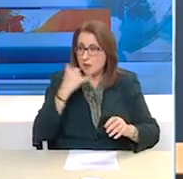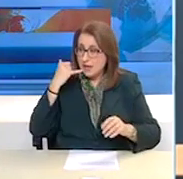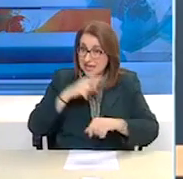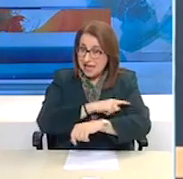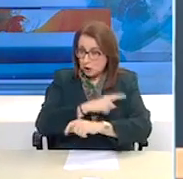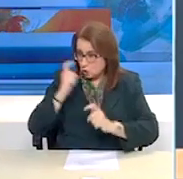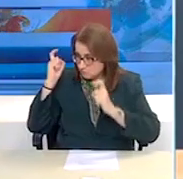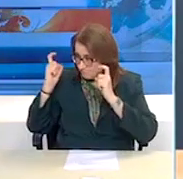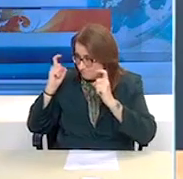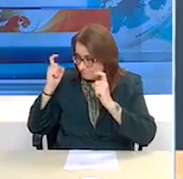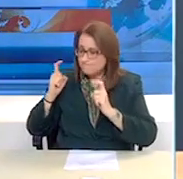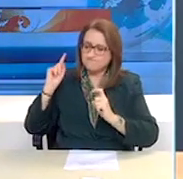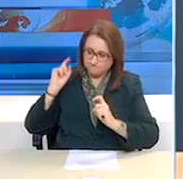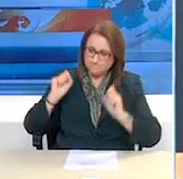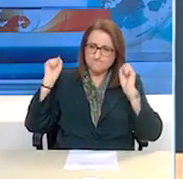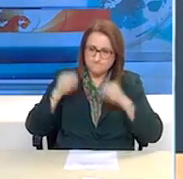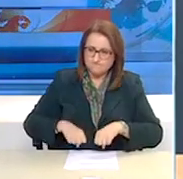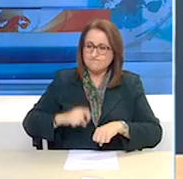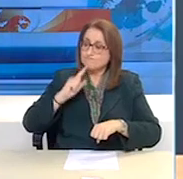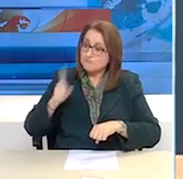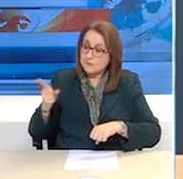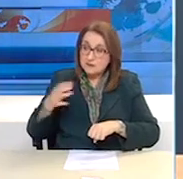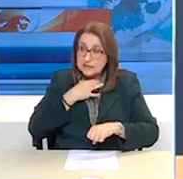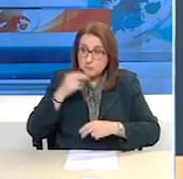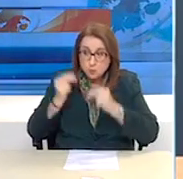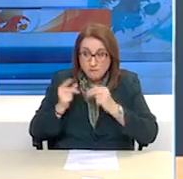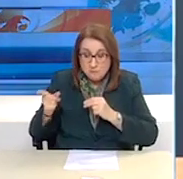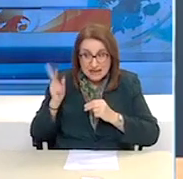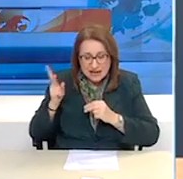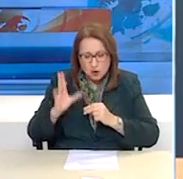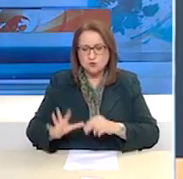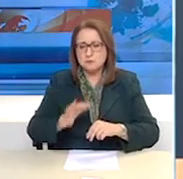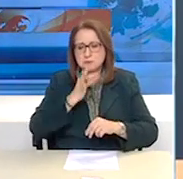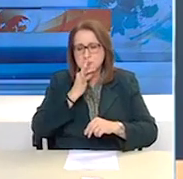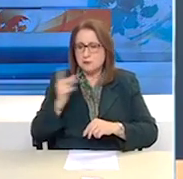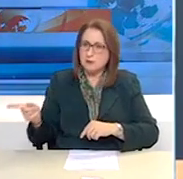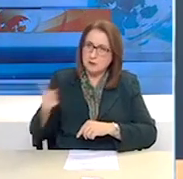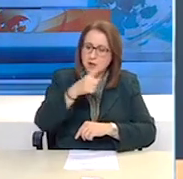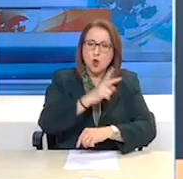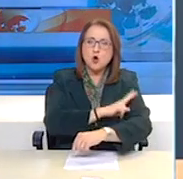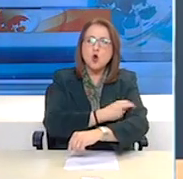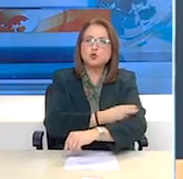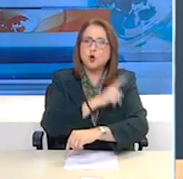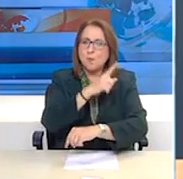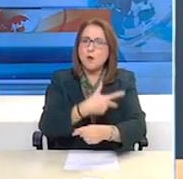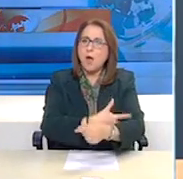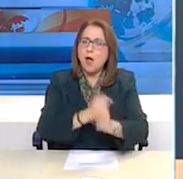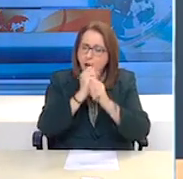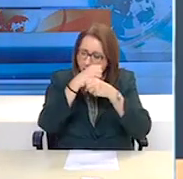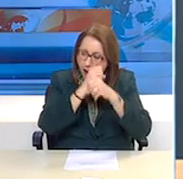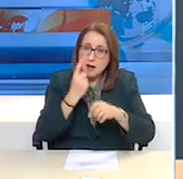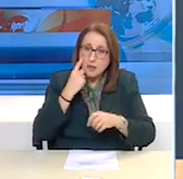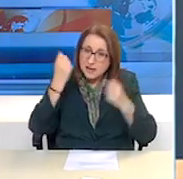αυτός ο εργαστηριακός έλεγχος, ιδιαίτερα όταν πρόκειται για άνθρωπο αυξημένου κινδύνου, θα πρέπει να γίνεται στο νοσοκομείο αναφοράς, στα νοσοκομεία που έχουν οριστεί